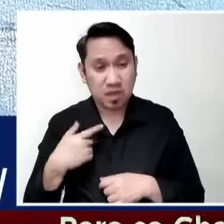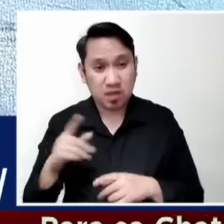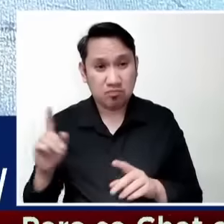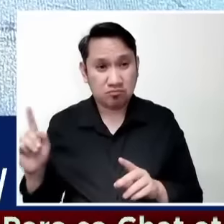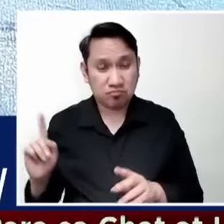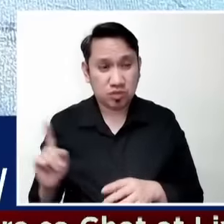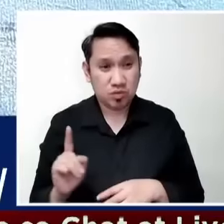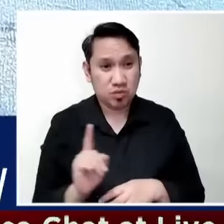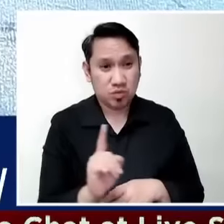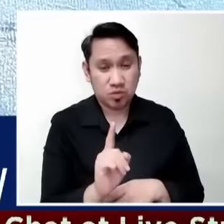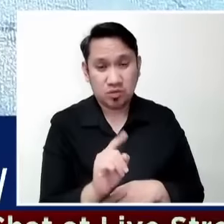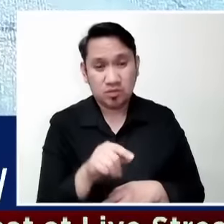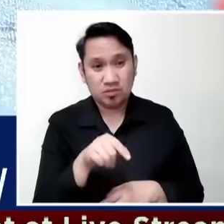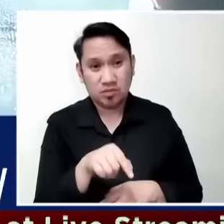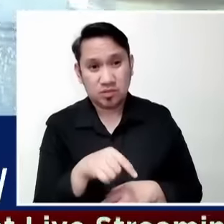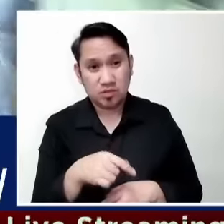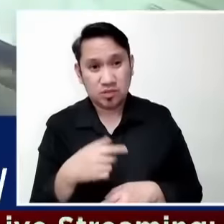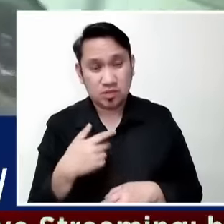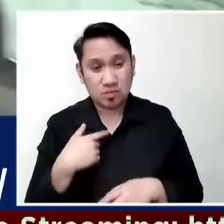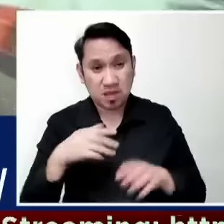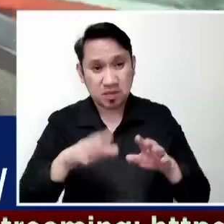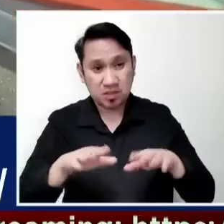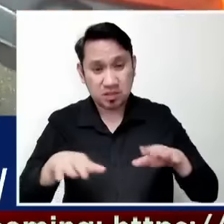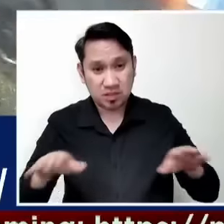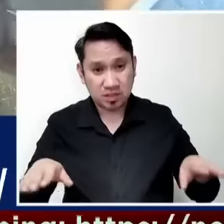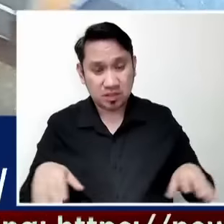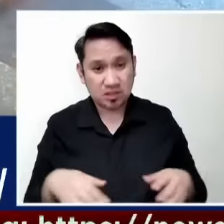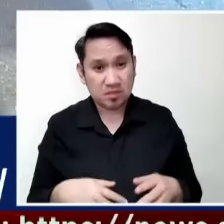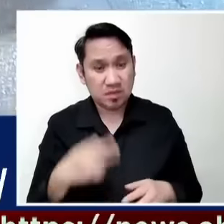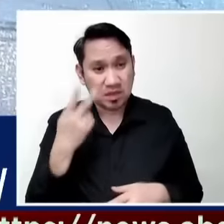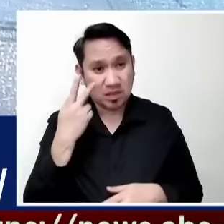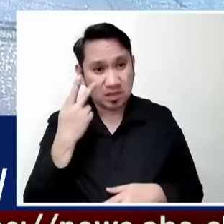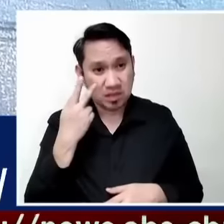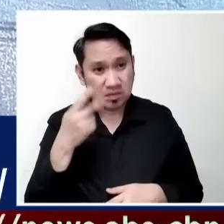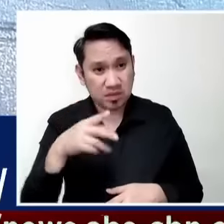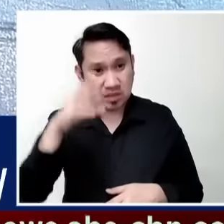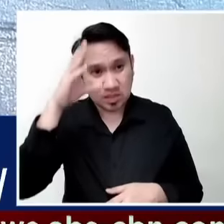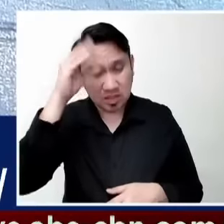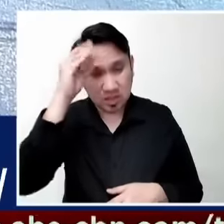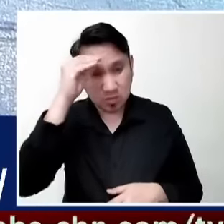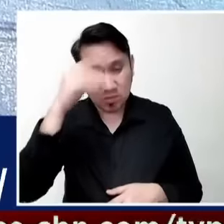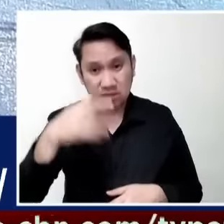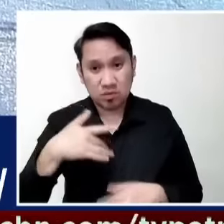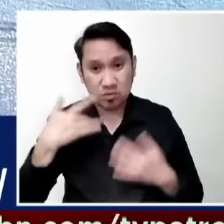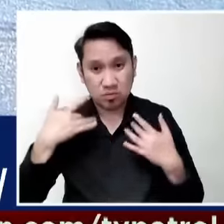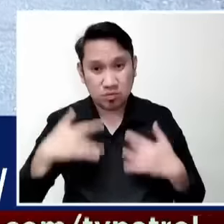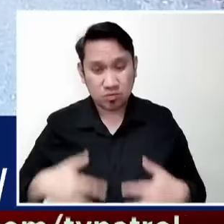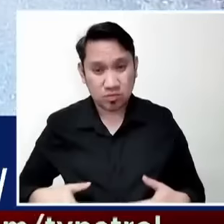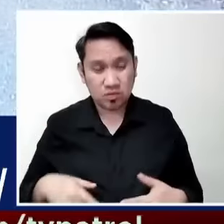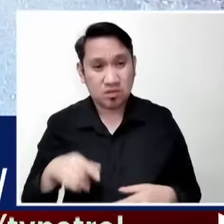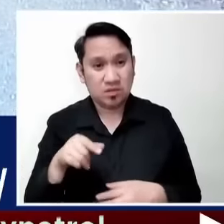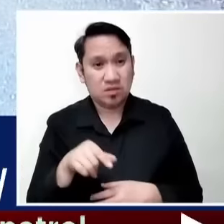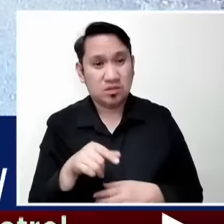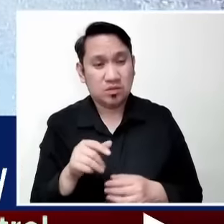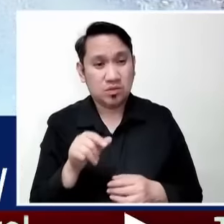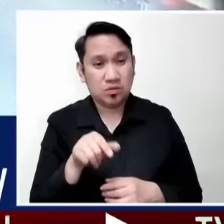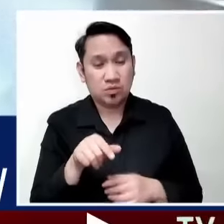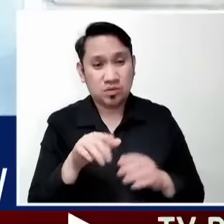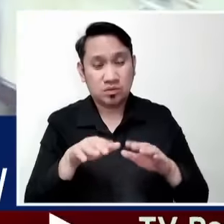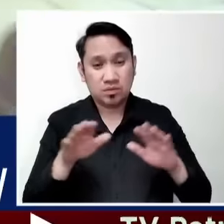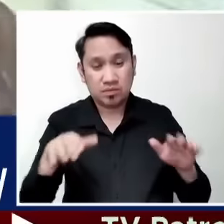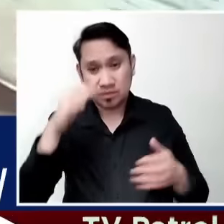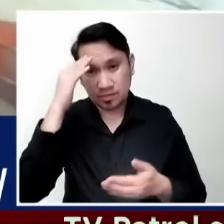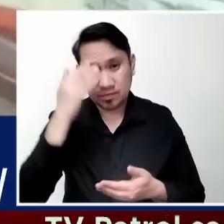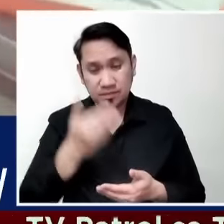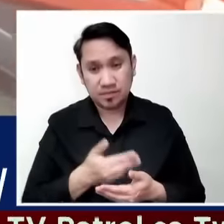ang tatlong menor de edad. Makikita sa CCTV ang paghabol ng isang lalaki nakahubad sa tatlo niyang anak palabas ng